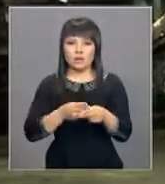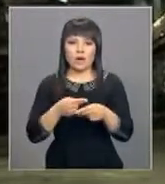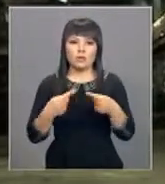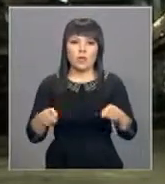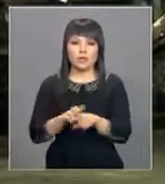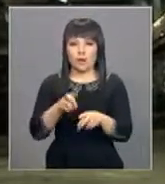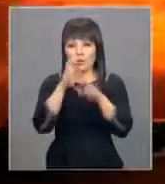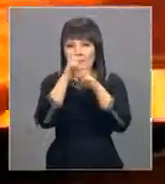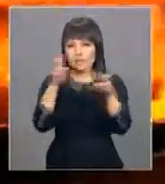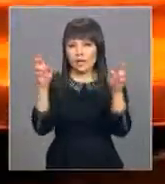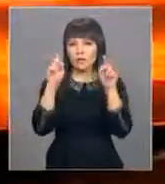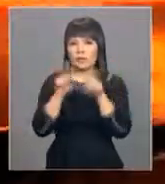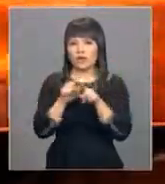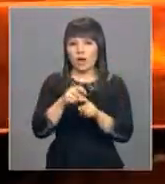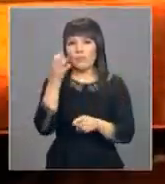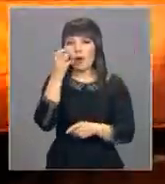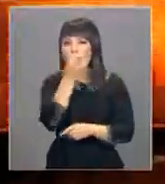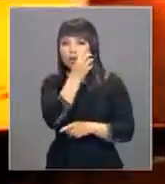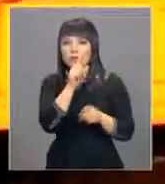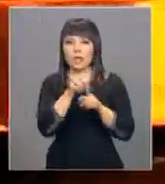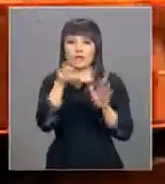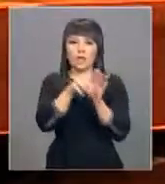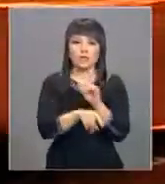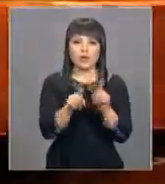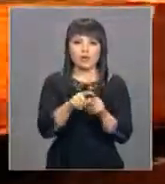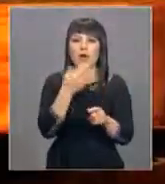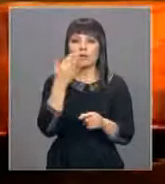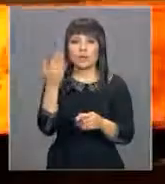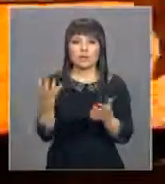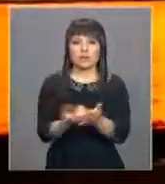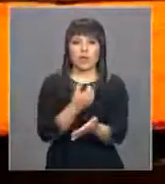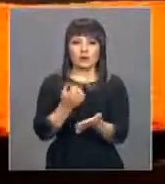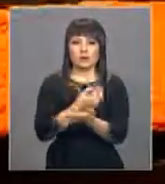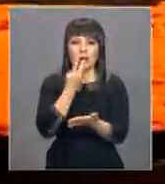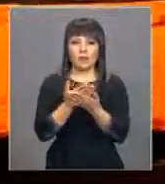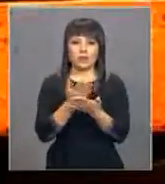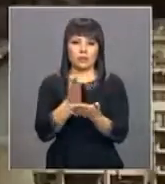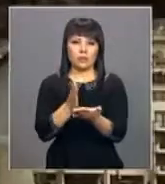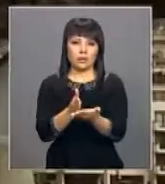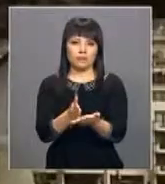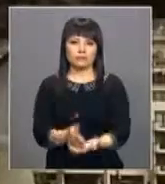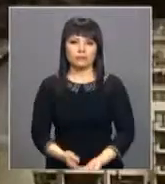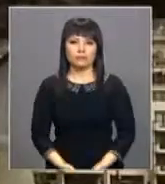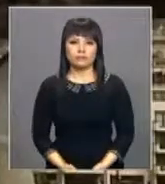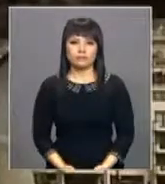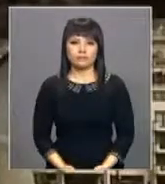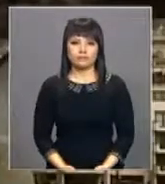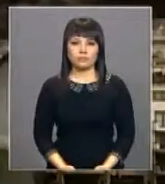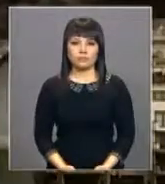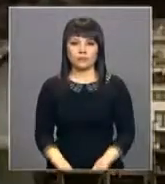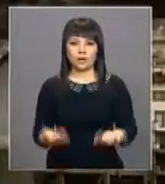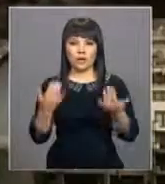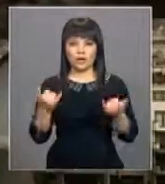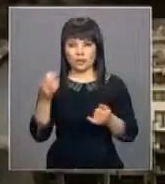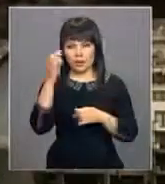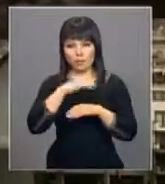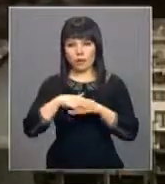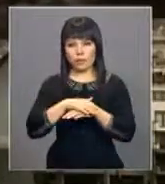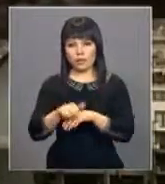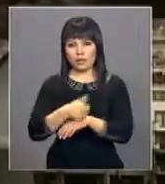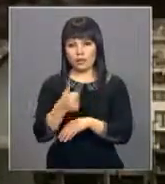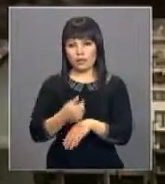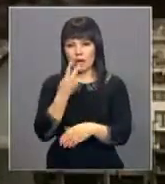өндірісі Бразилия, Алжир мен Моңғолия елдерінің ұлттық табысына айтарлықтай әсер етеді. Қазір үкімет бұл